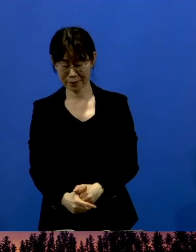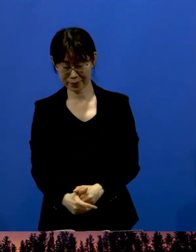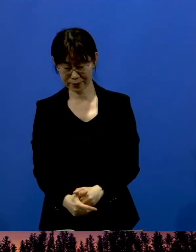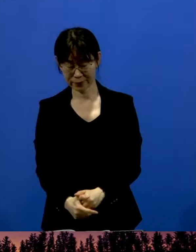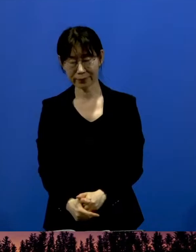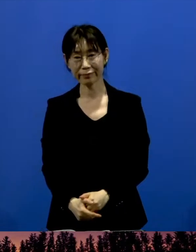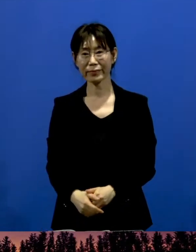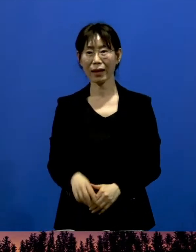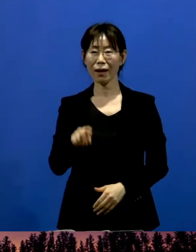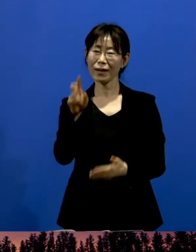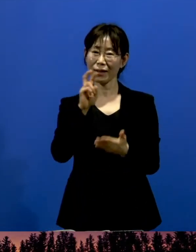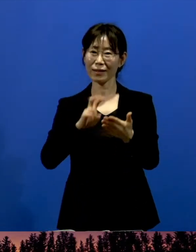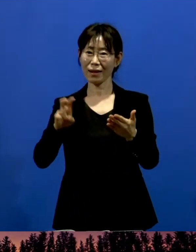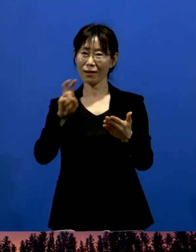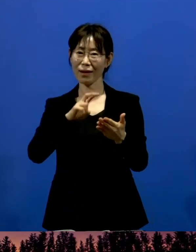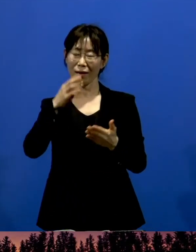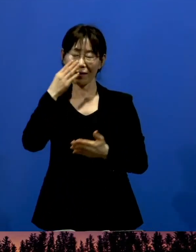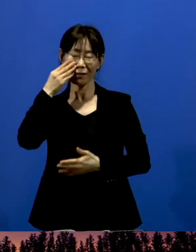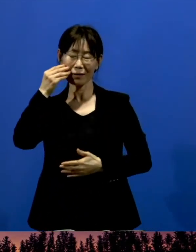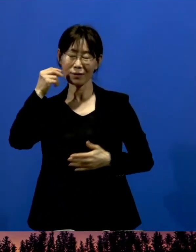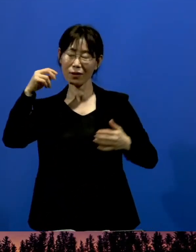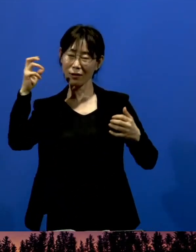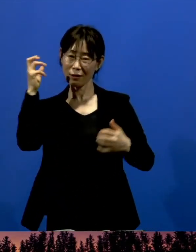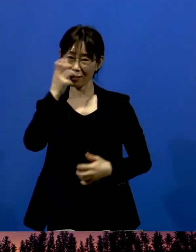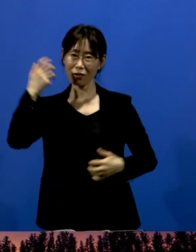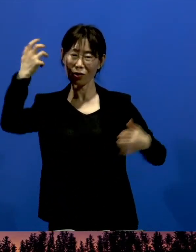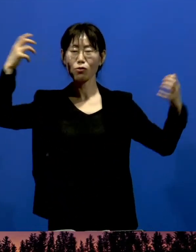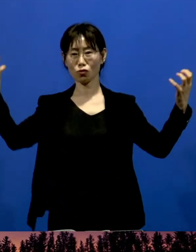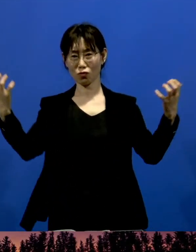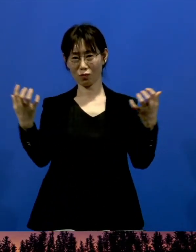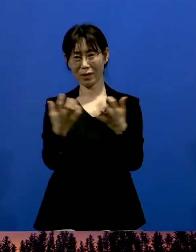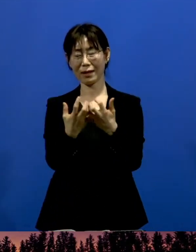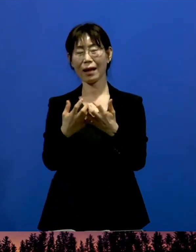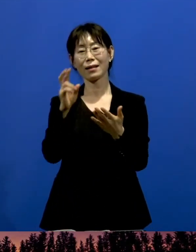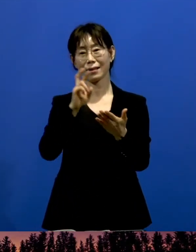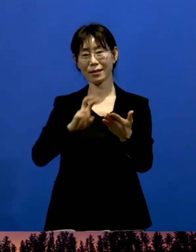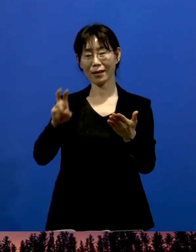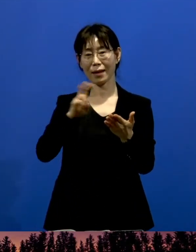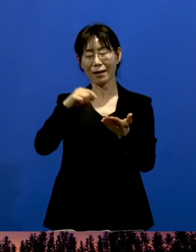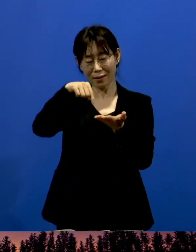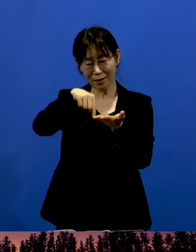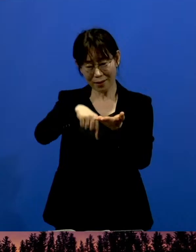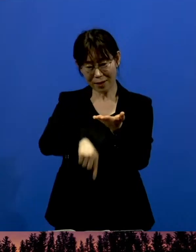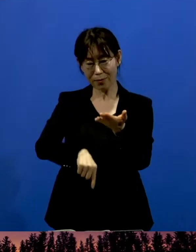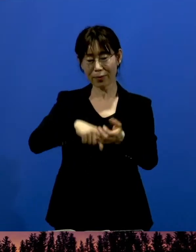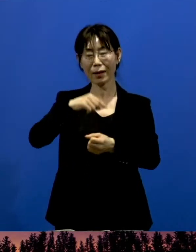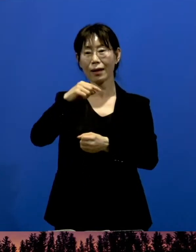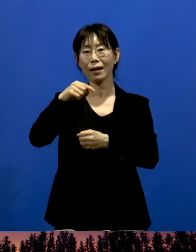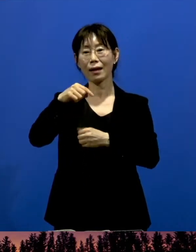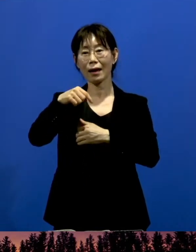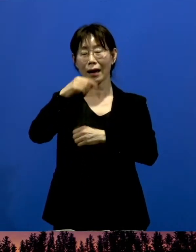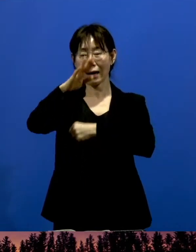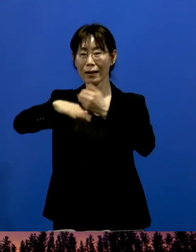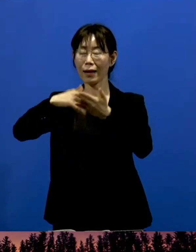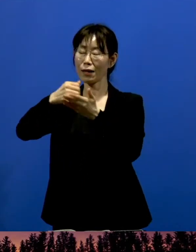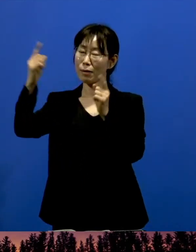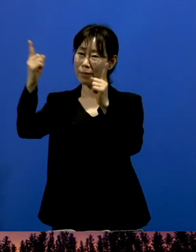이 곡이 굉장히 기름 부심 있는 곡인 거 아시죠? 그죠? 여러분들 깊이 여러분들의 심정 가운데